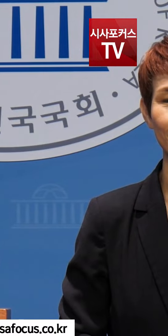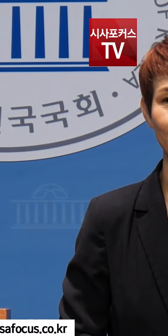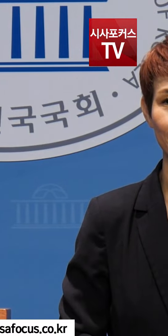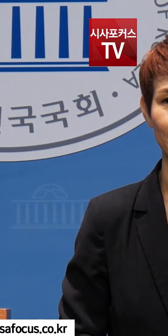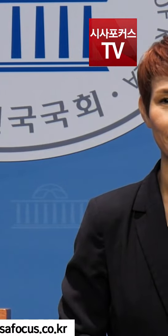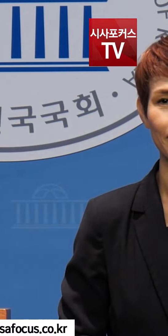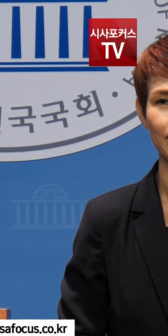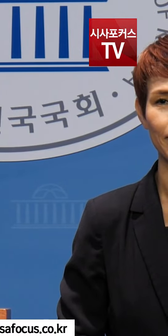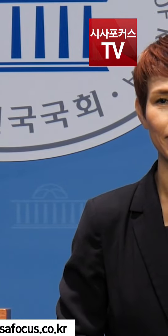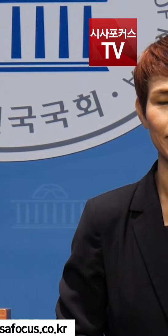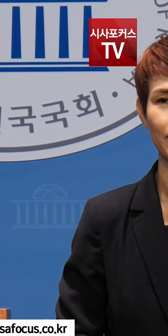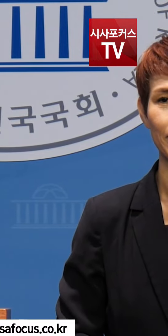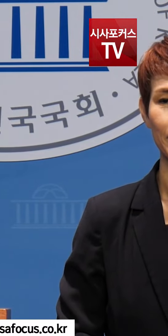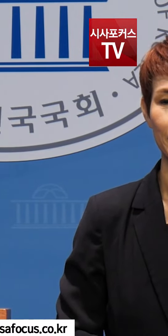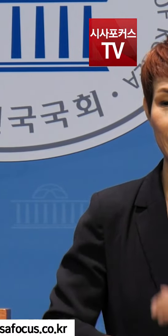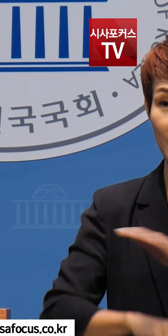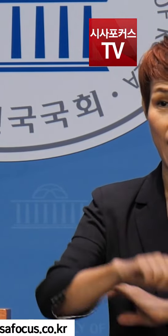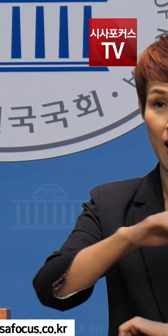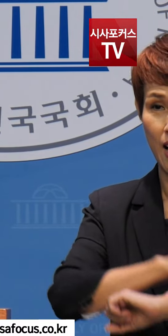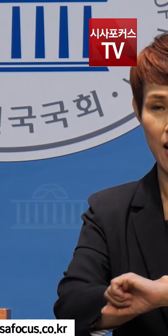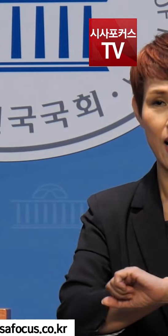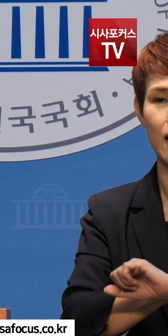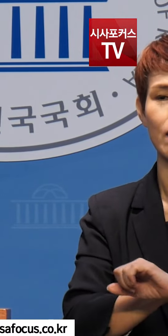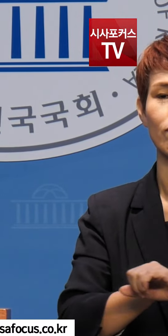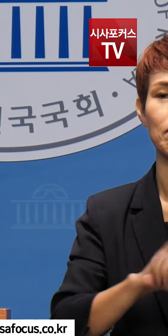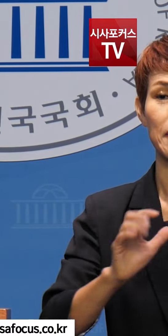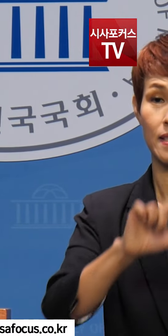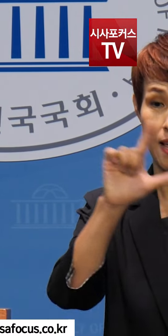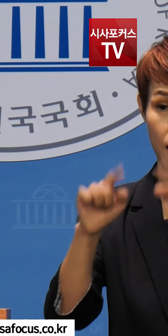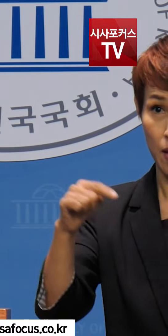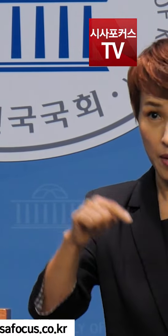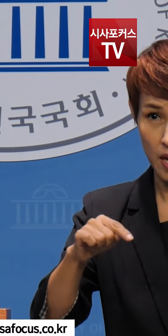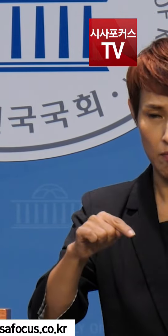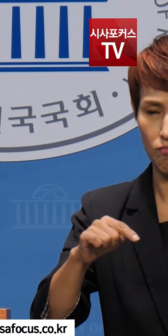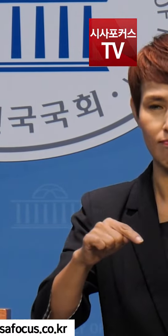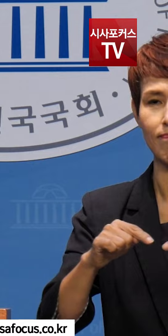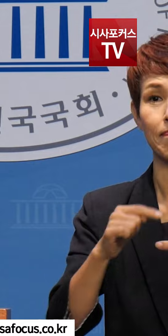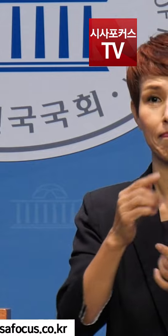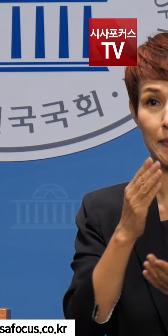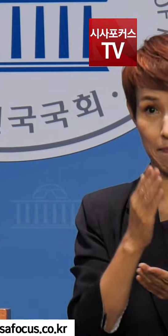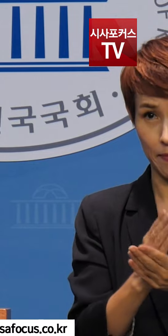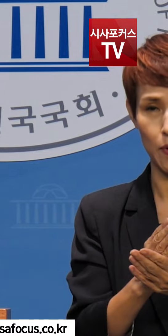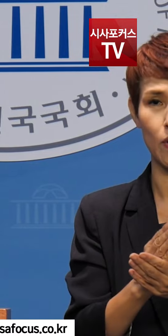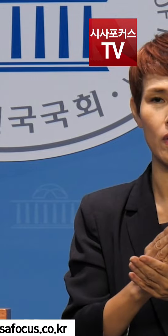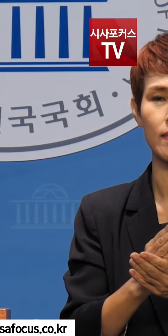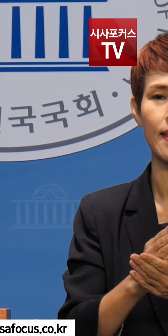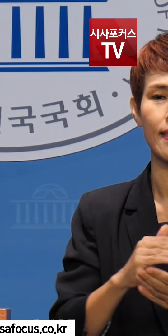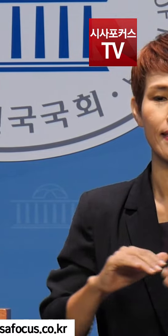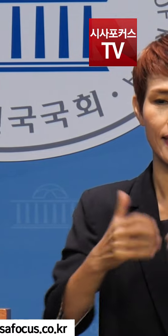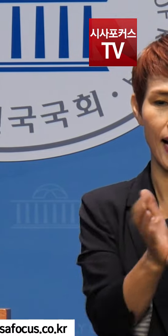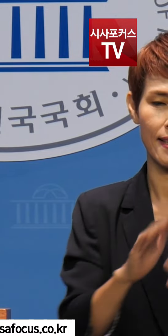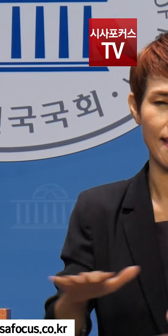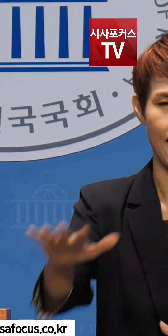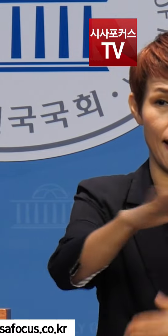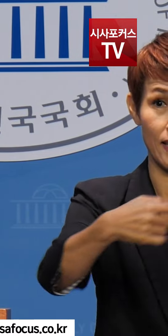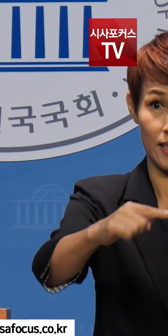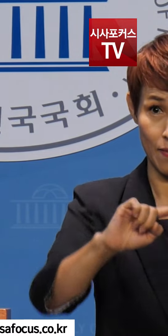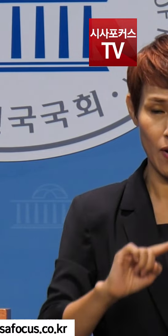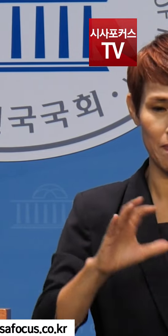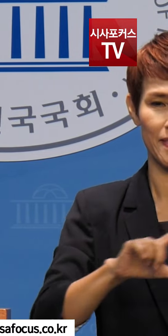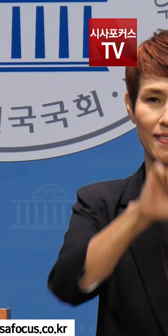양당의 공통 공약 협의 기구를 넘어 모든 정당이 참여하는 재정당 민생개혁